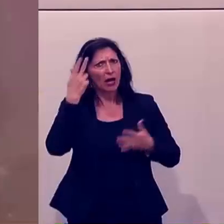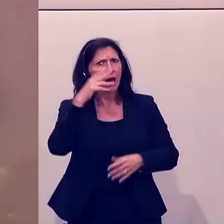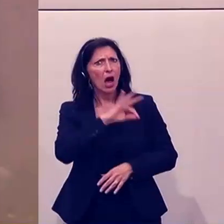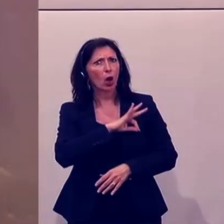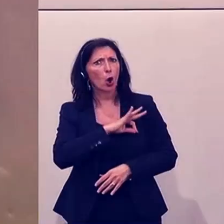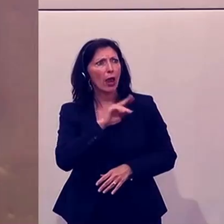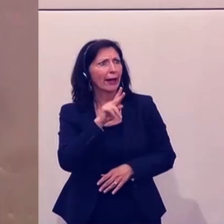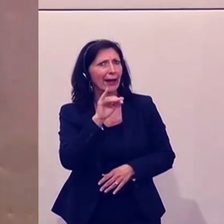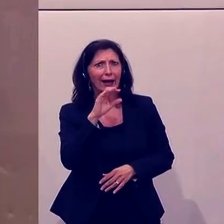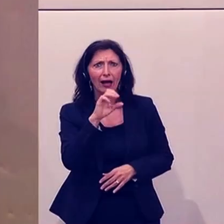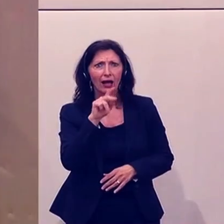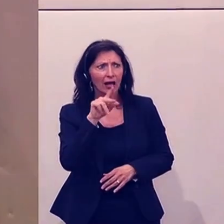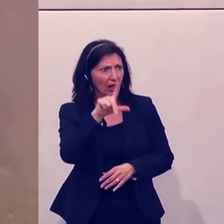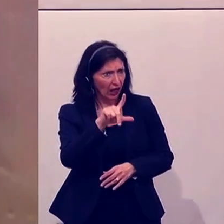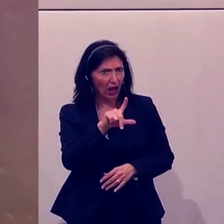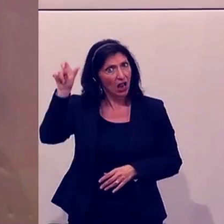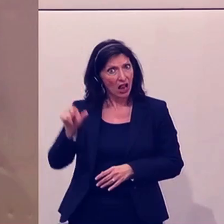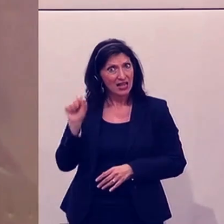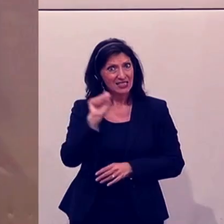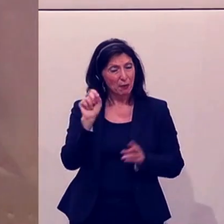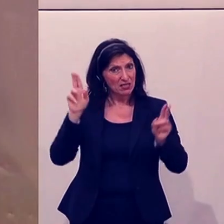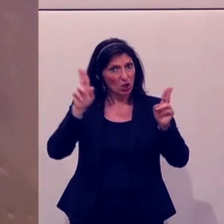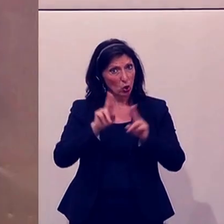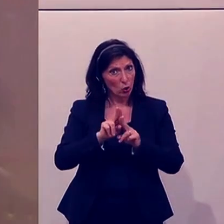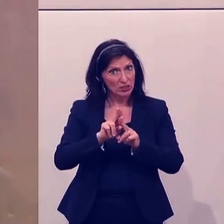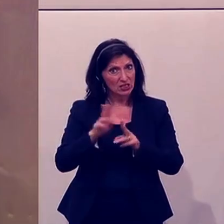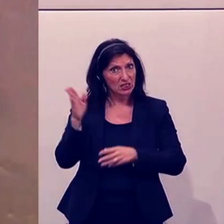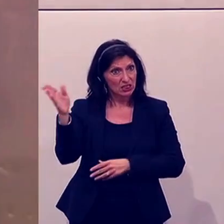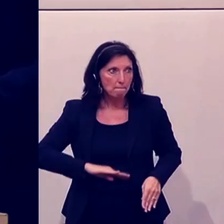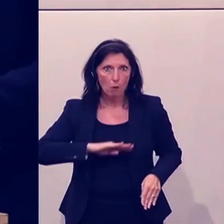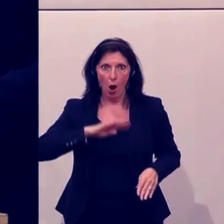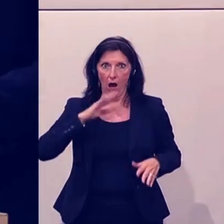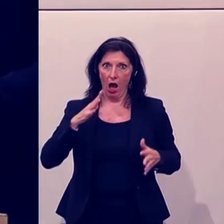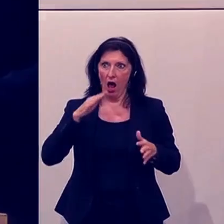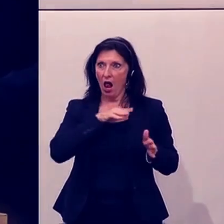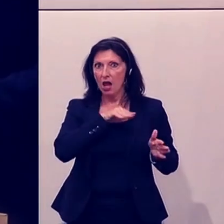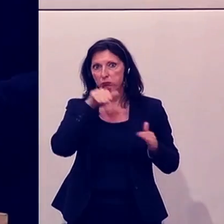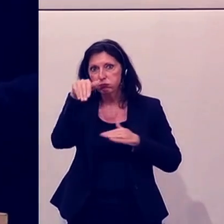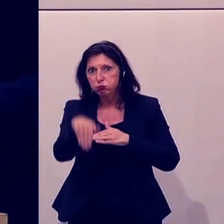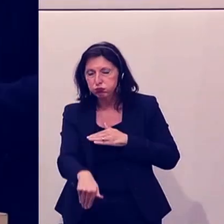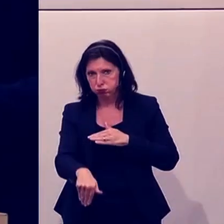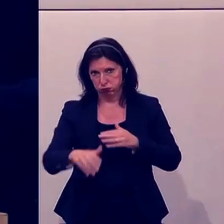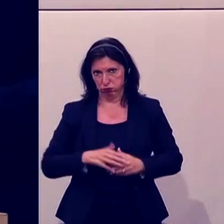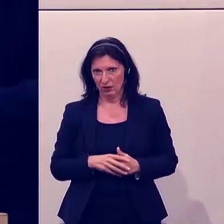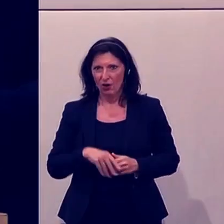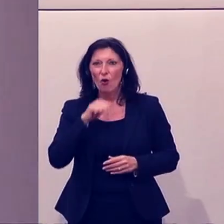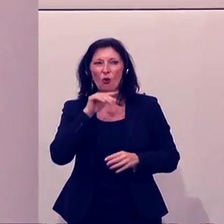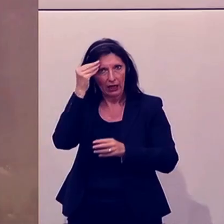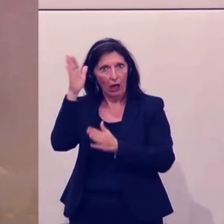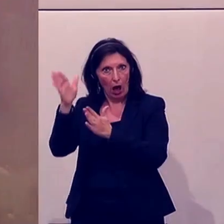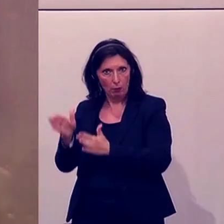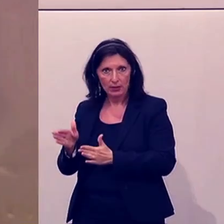gegriffen. Die Bewertung der Person Sebastian Kurz vom Messias zum Leibhaftigen, nicht alles was stinkt, ist strafrechtlich